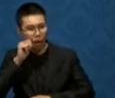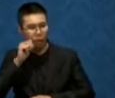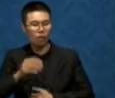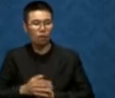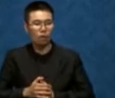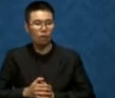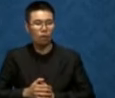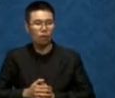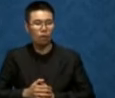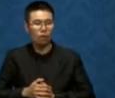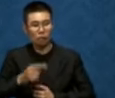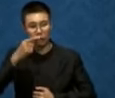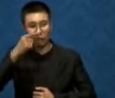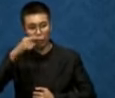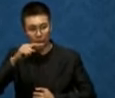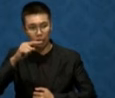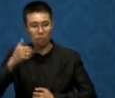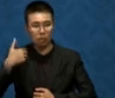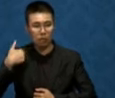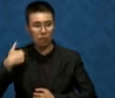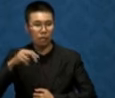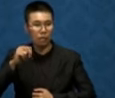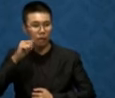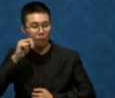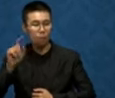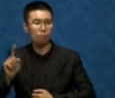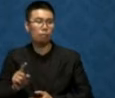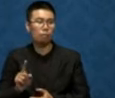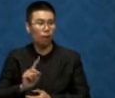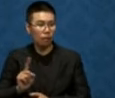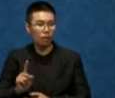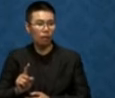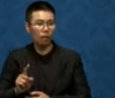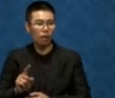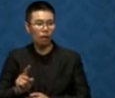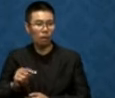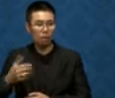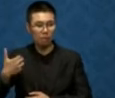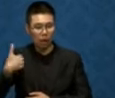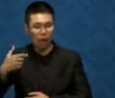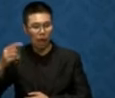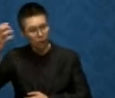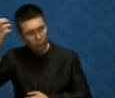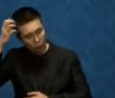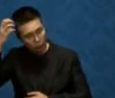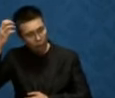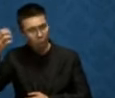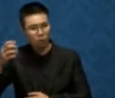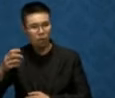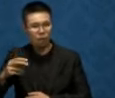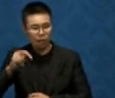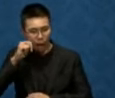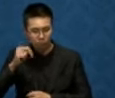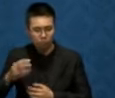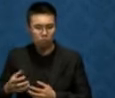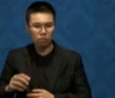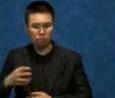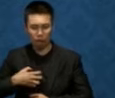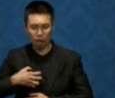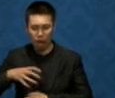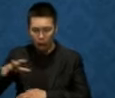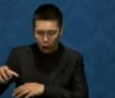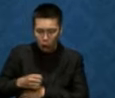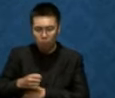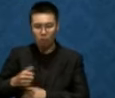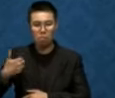เองนะครับยังขยายไปสู่การแย่งชิงแย่งชิงน้ำในประเทศลาวแล้วก็มีหลายแผนที่จะไปในประเทศพม่าอีกด้วยอย่างนี้นะ